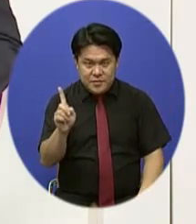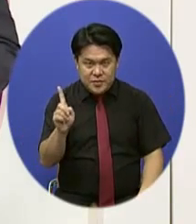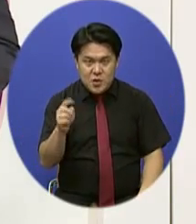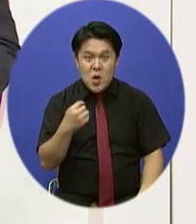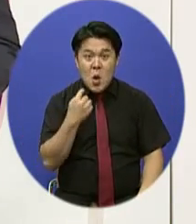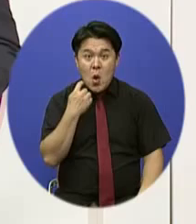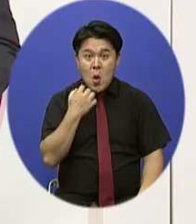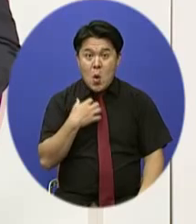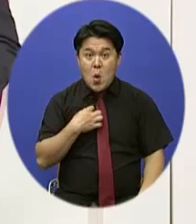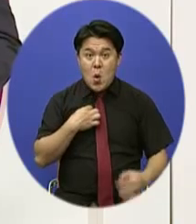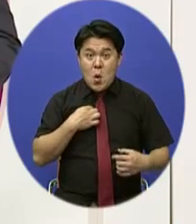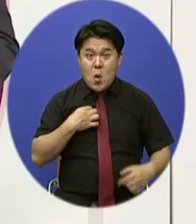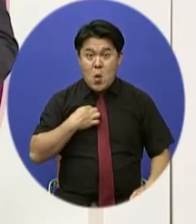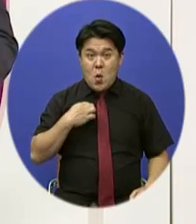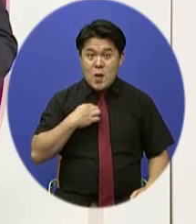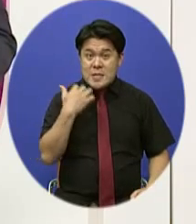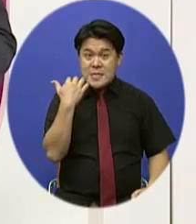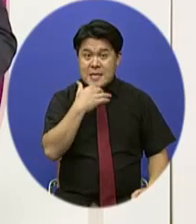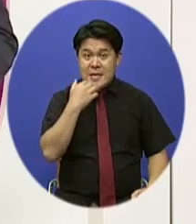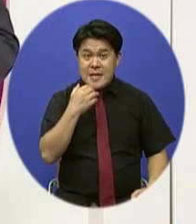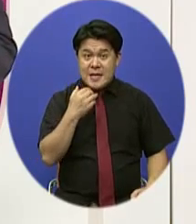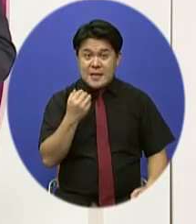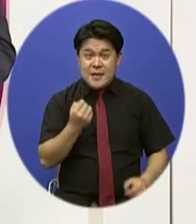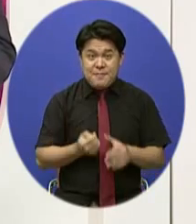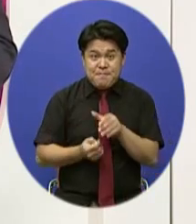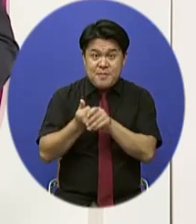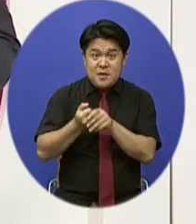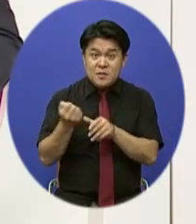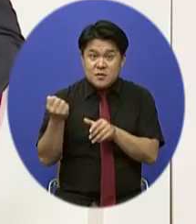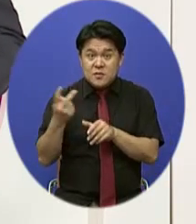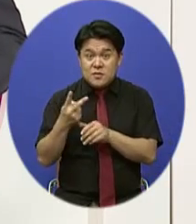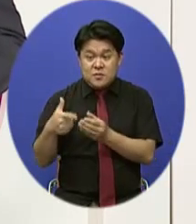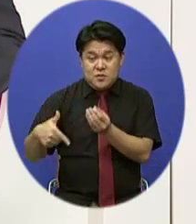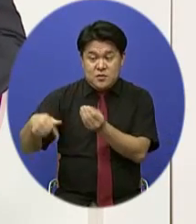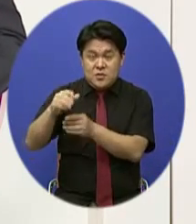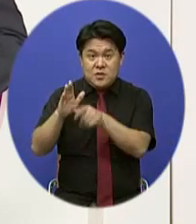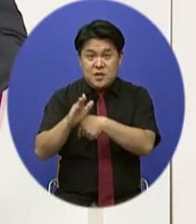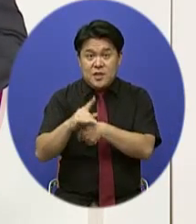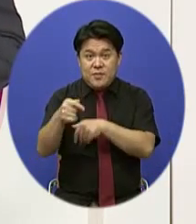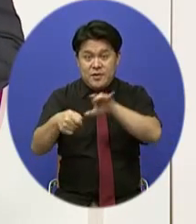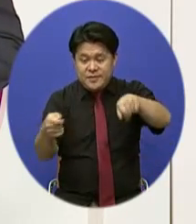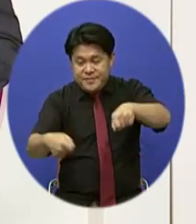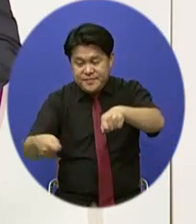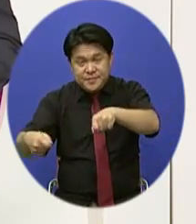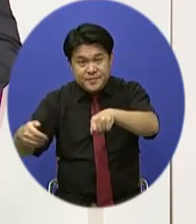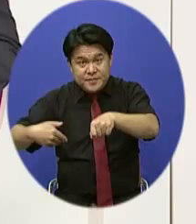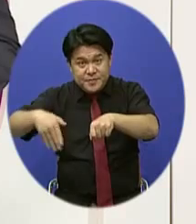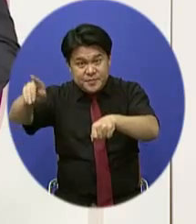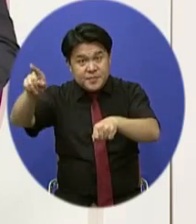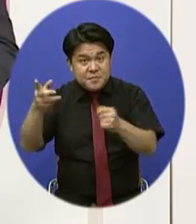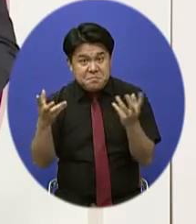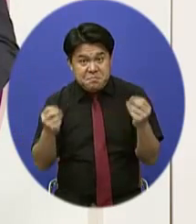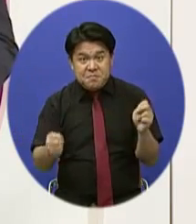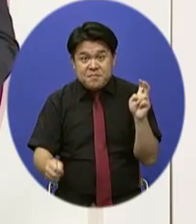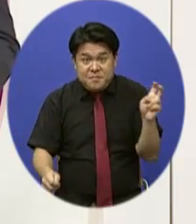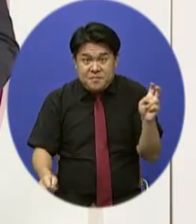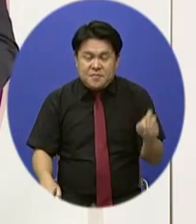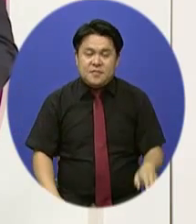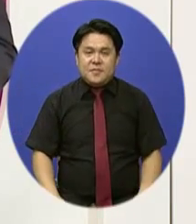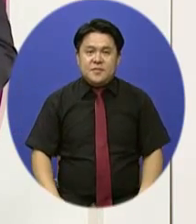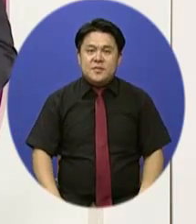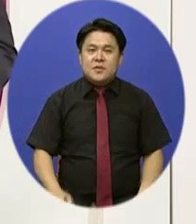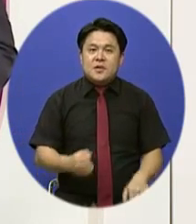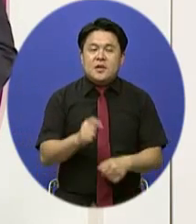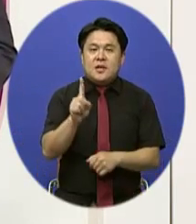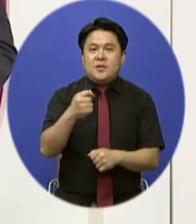자극적인 옷이라든지, 네. 그리고 또 추석이 다가오잖아요. 네. 벌초도 뭐 주말에나 많이 하실 텐데, 네.